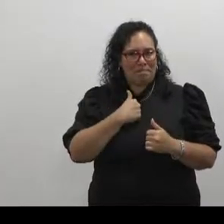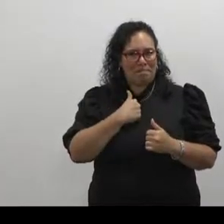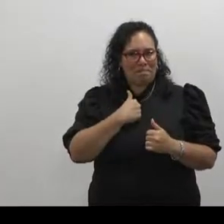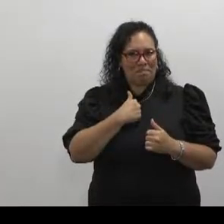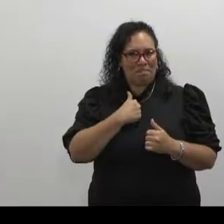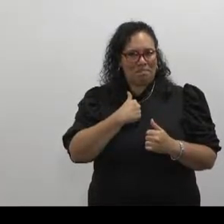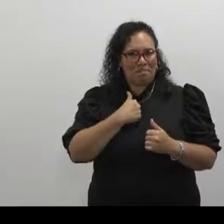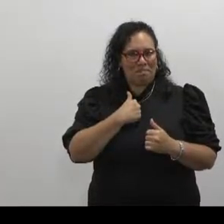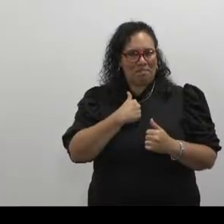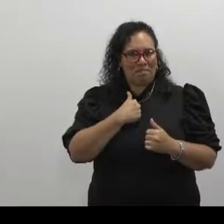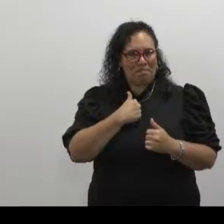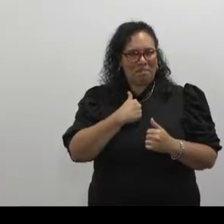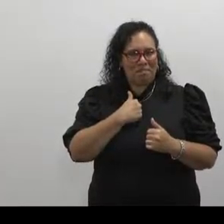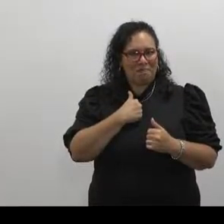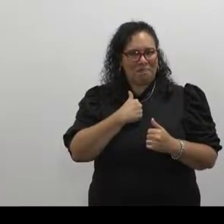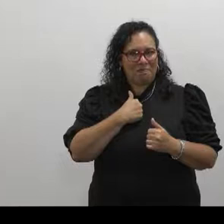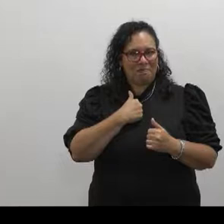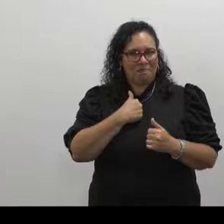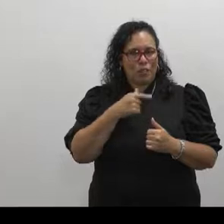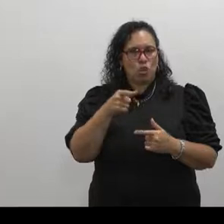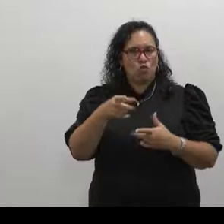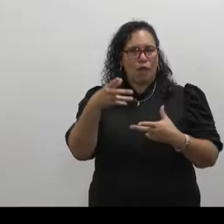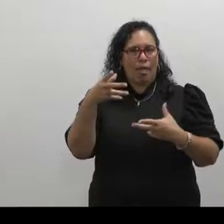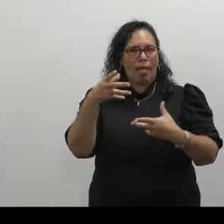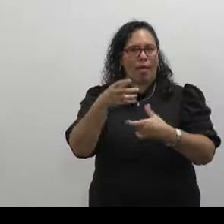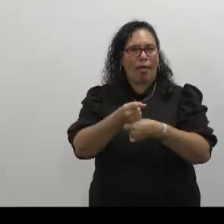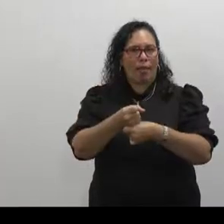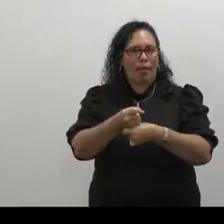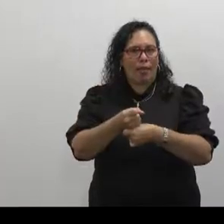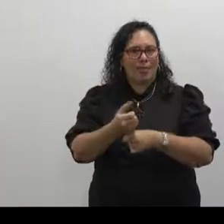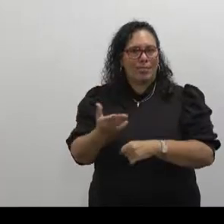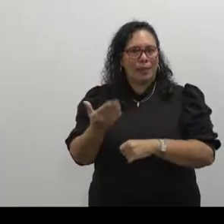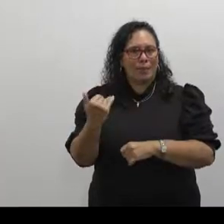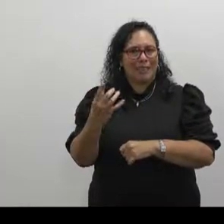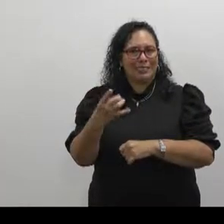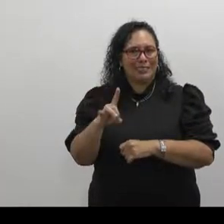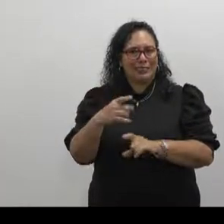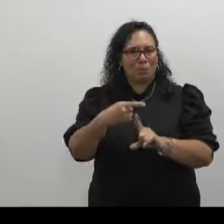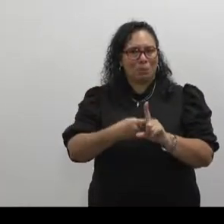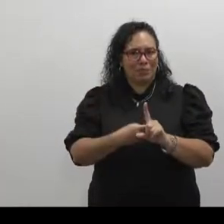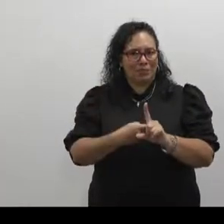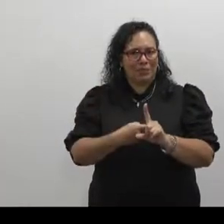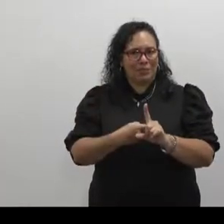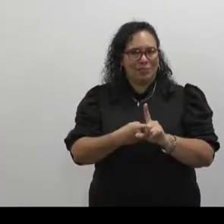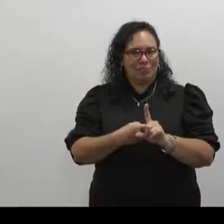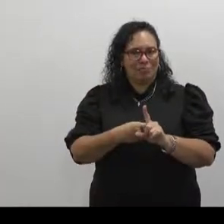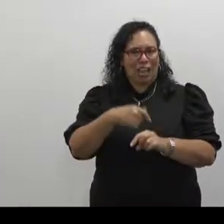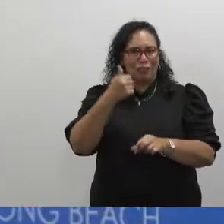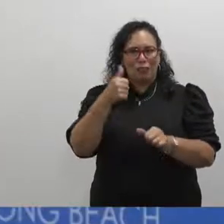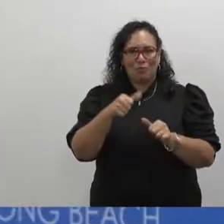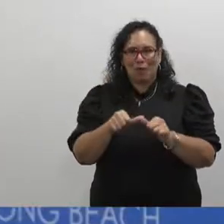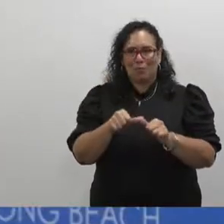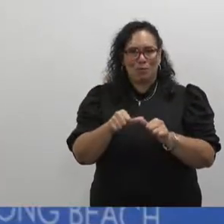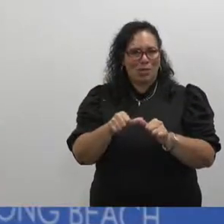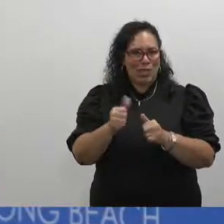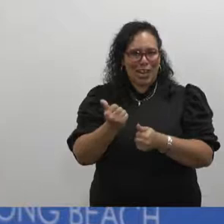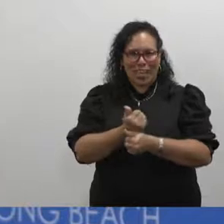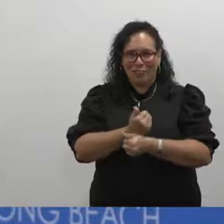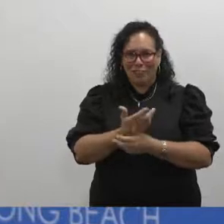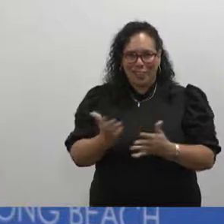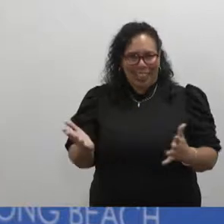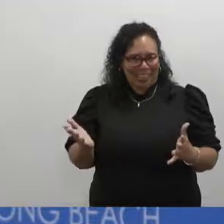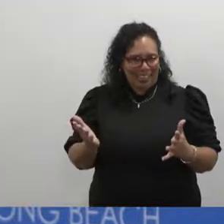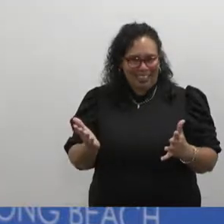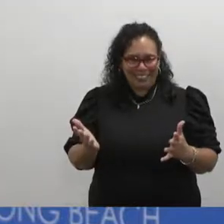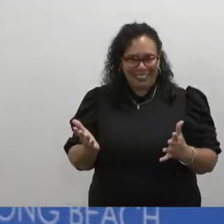ở trong cuộc lục này cứ lục chọn chơi trong pi ở vây đại dương ban thuê rùm khnhi không được giải pi đáp